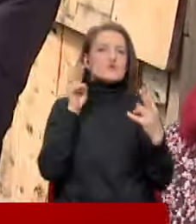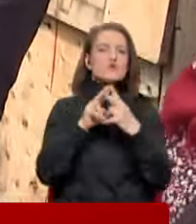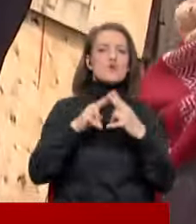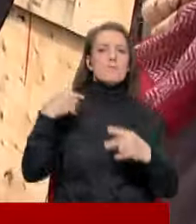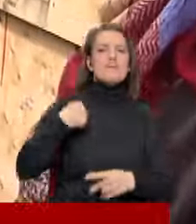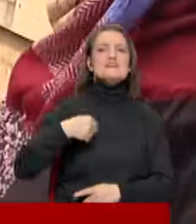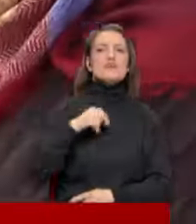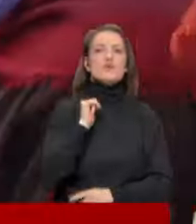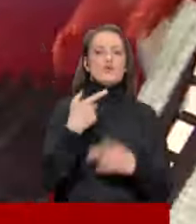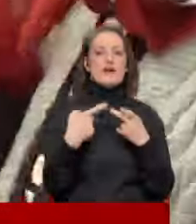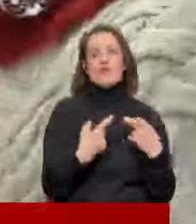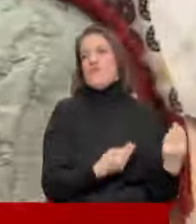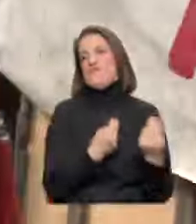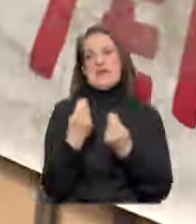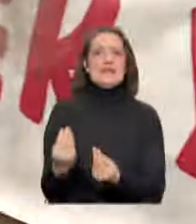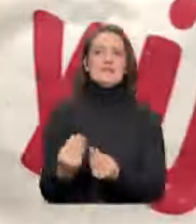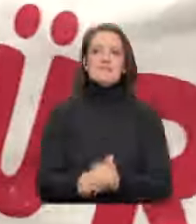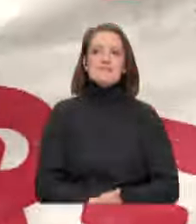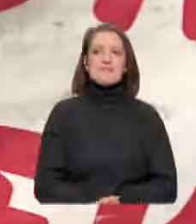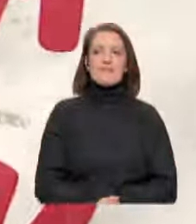pazartesi gününe randevu